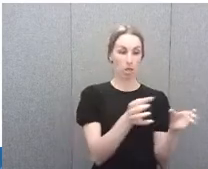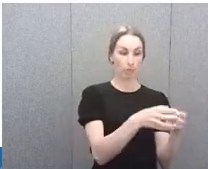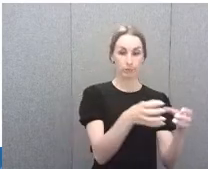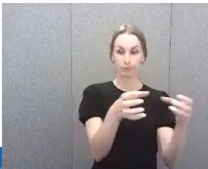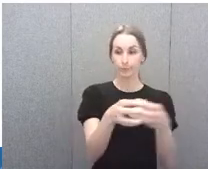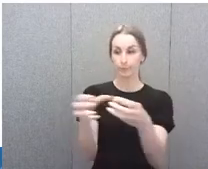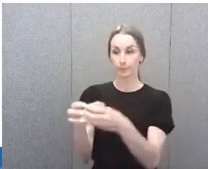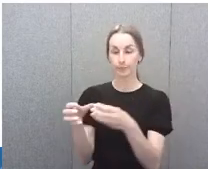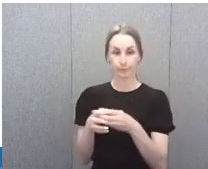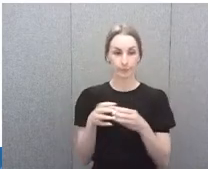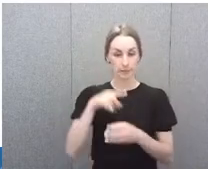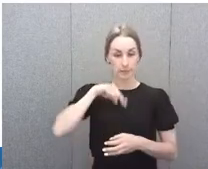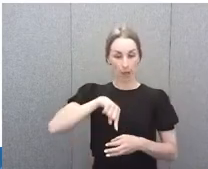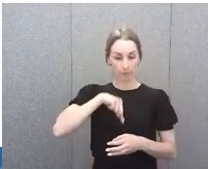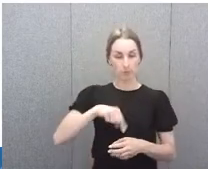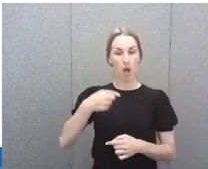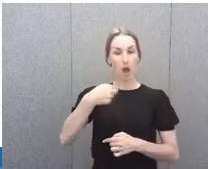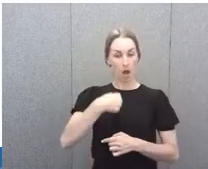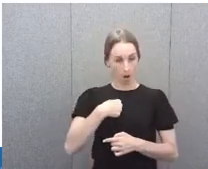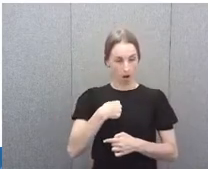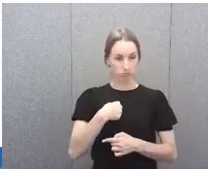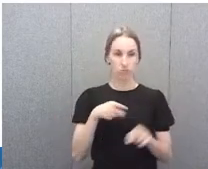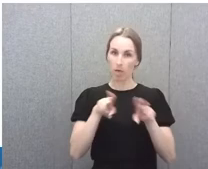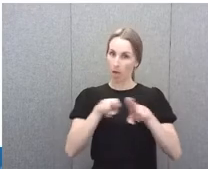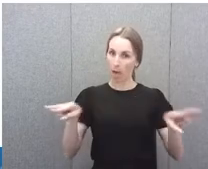развелась, когда мы сортируем людей по определенным